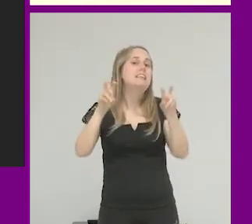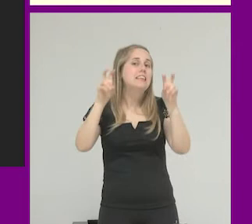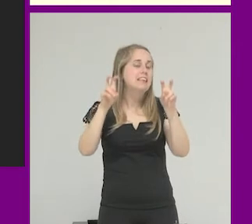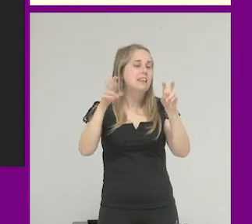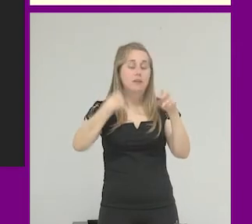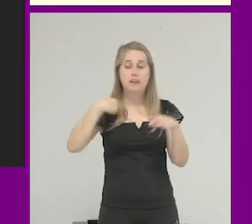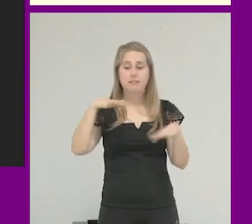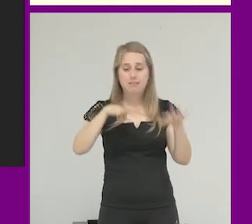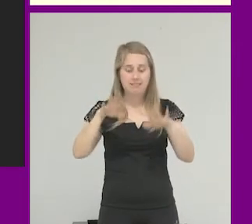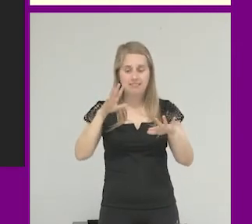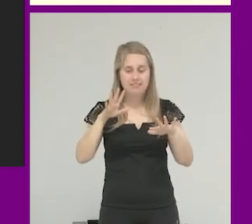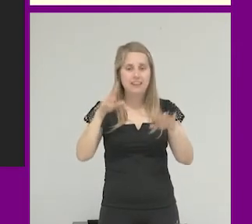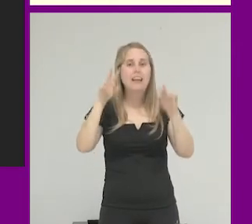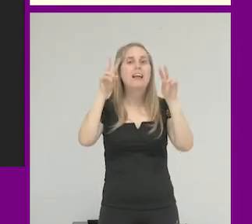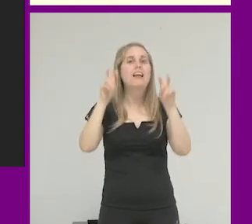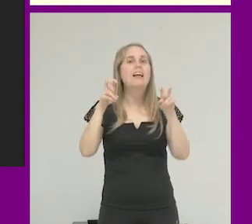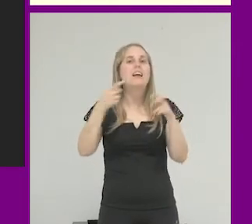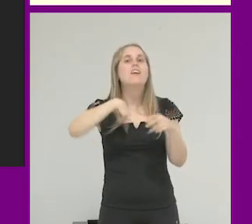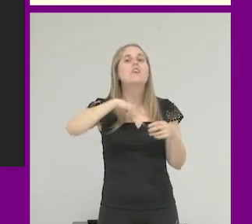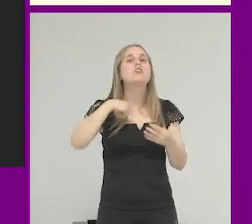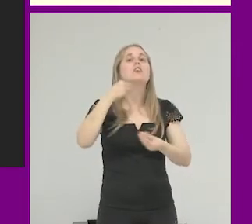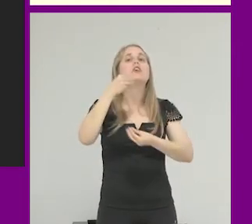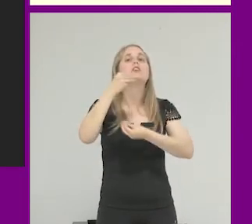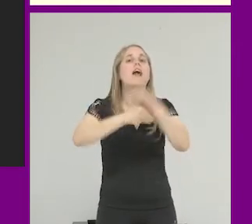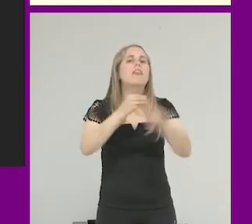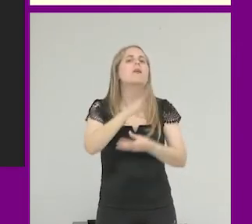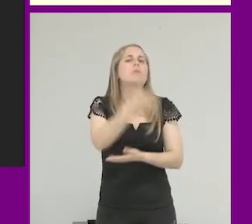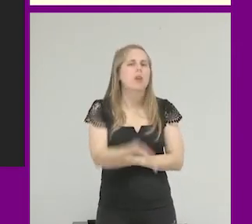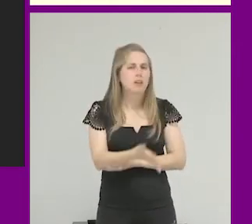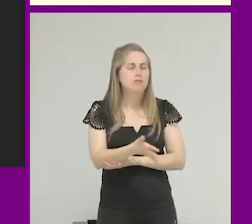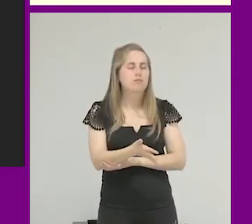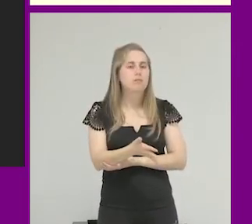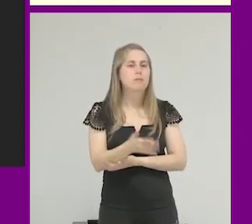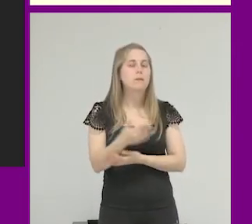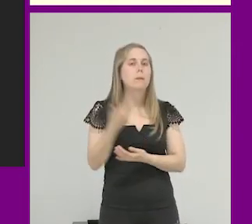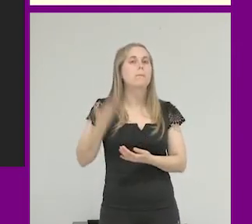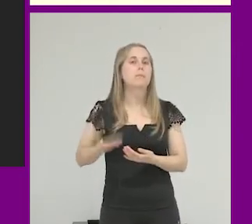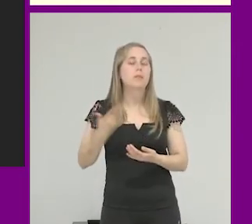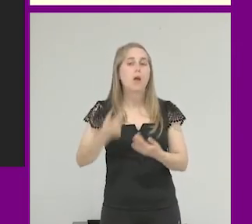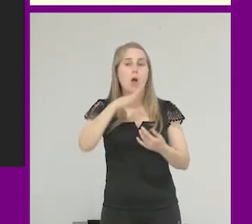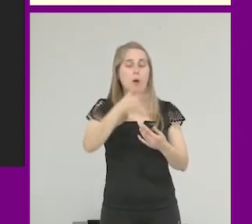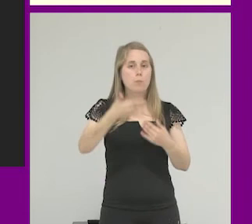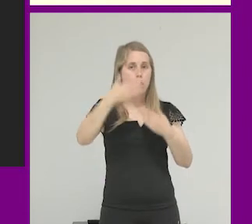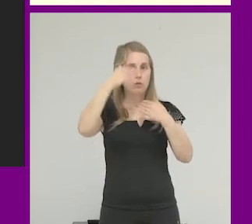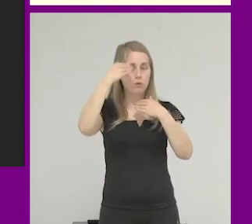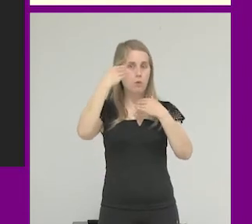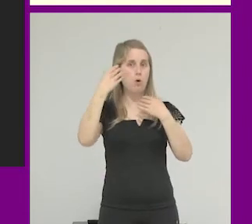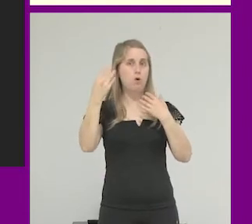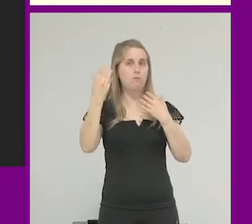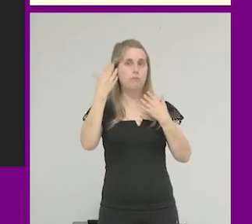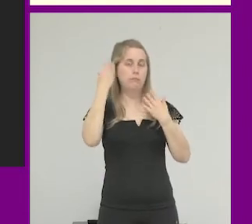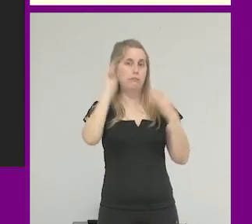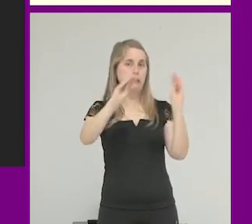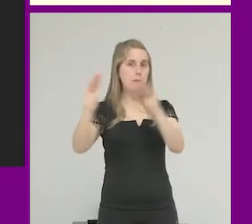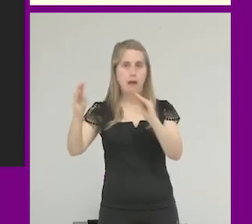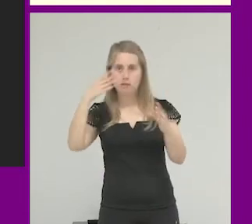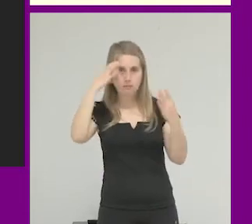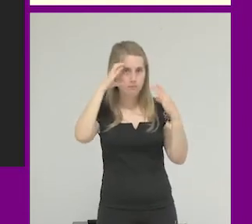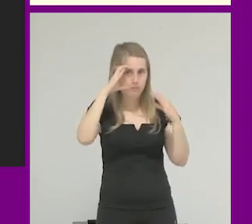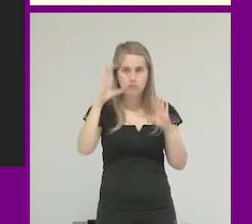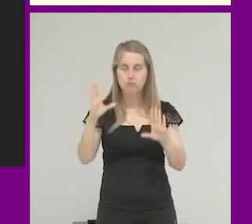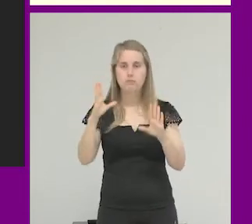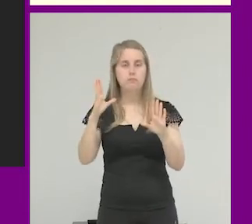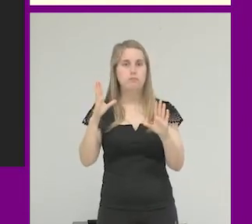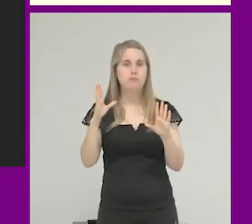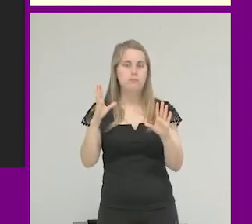nondik nagoen. Eta hori, zergatik egin dugu, ba, batez ere arreta deitzeko eta bueno, ba,